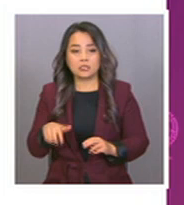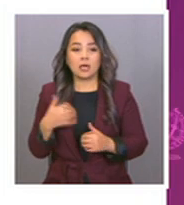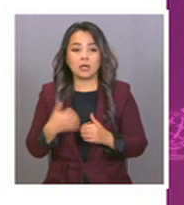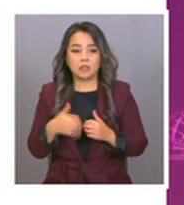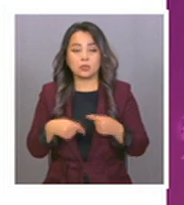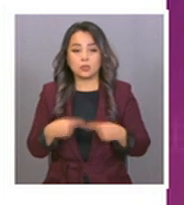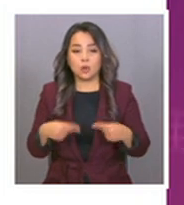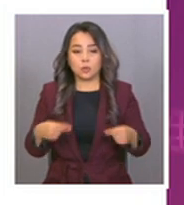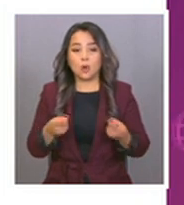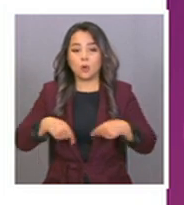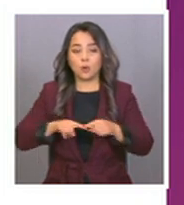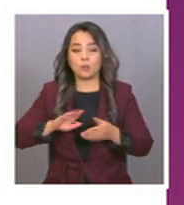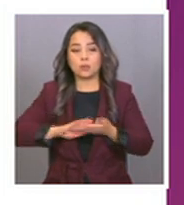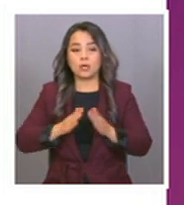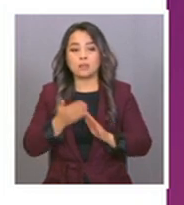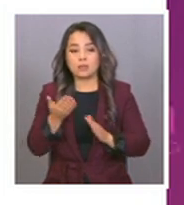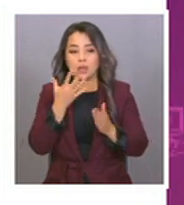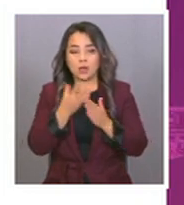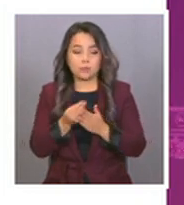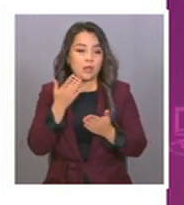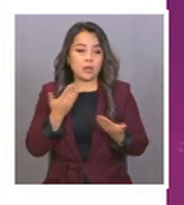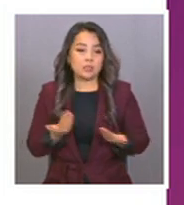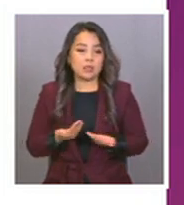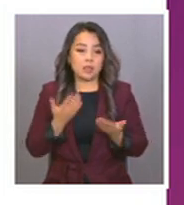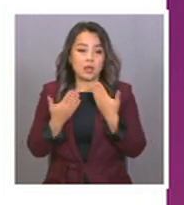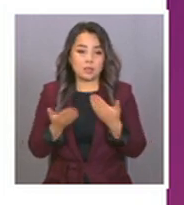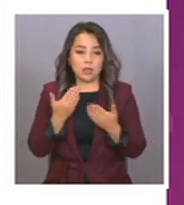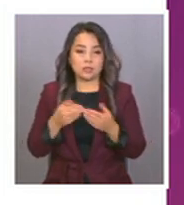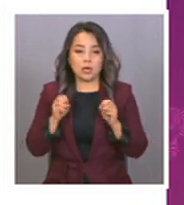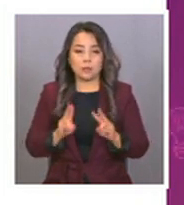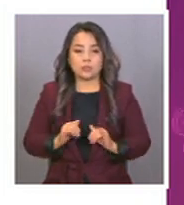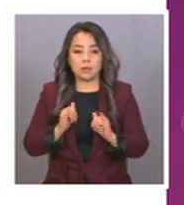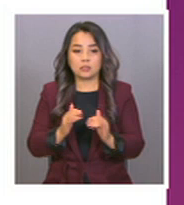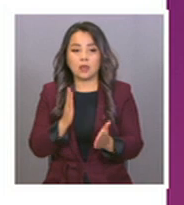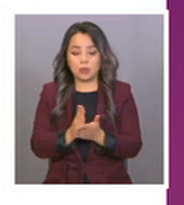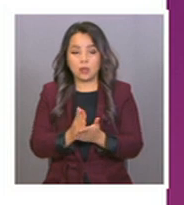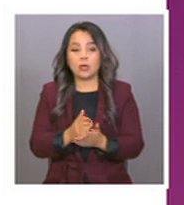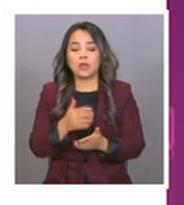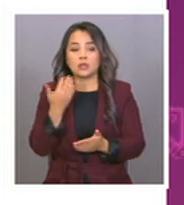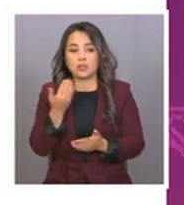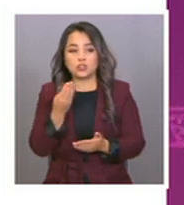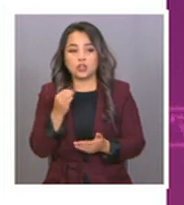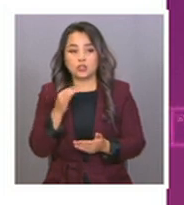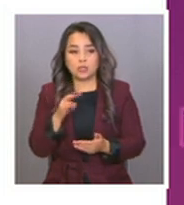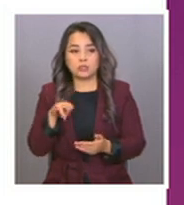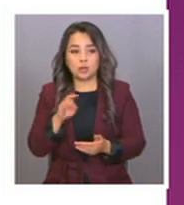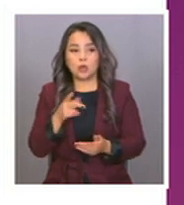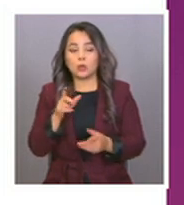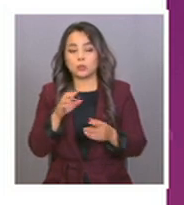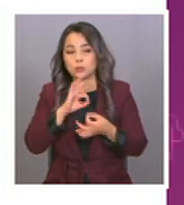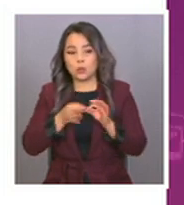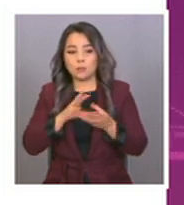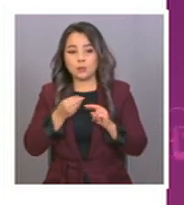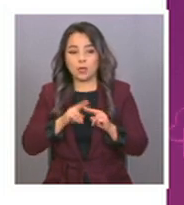түрлі қоғамдық тұрмыстық қарым-қатынасқа арналатын сөздер. Шешендік толғау – халықтың философиялық